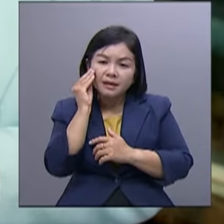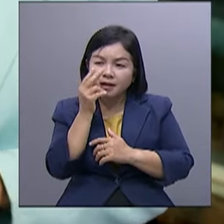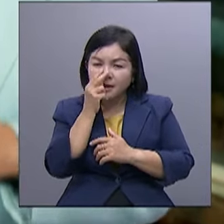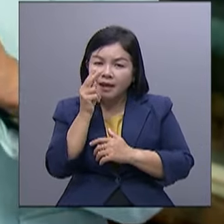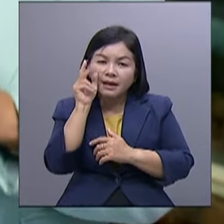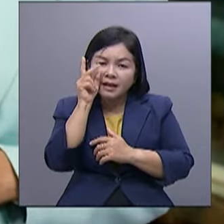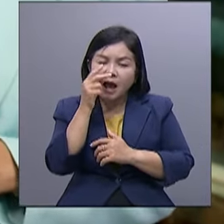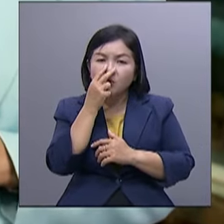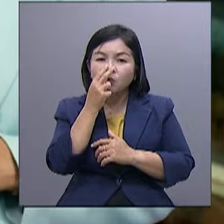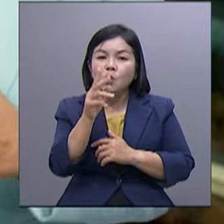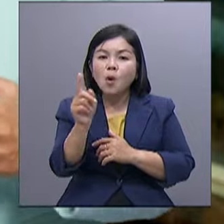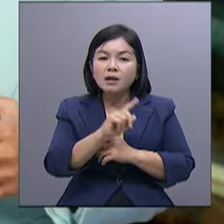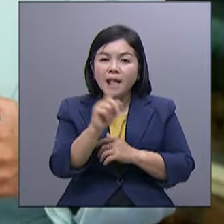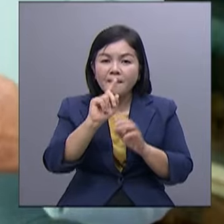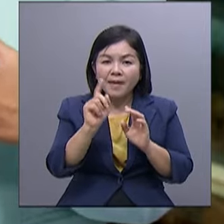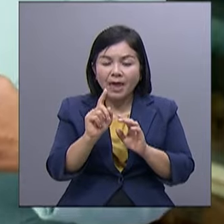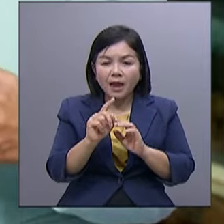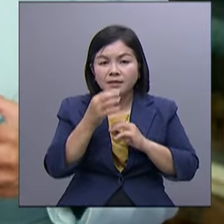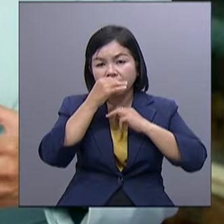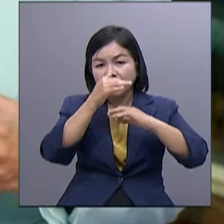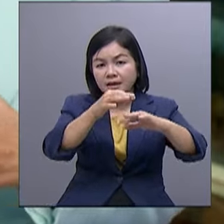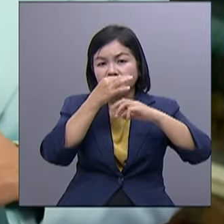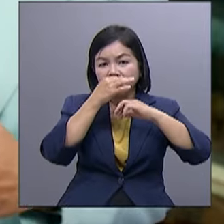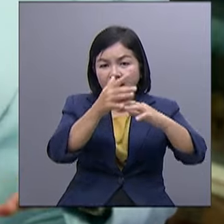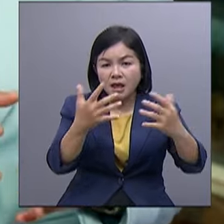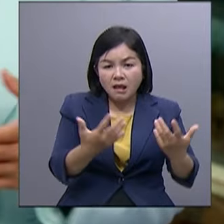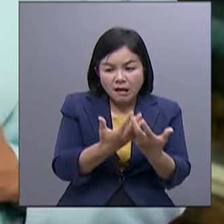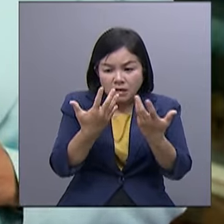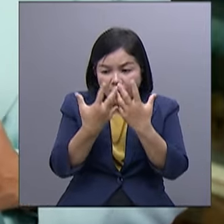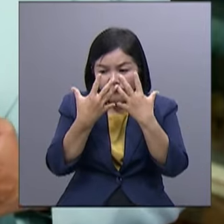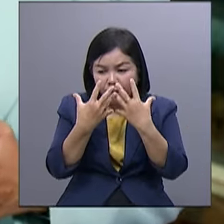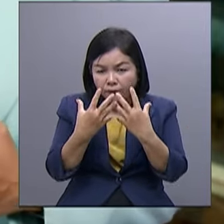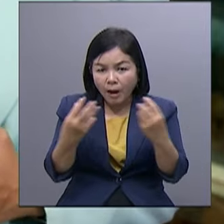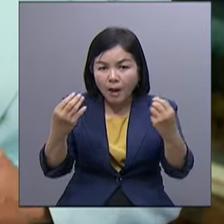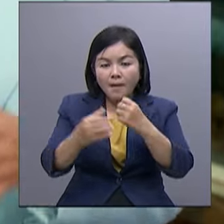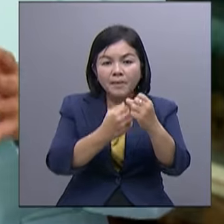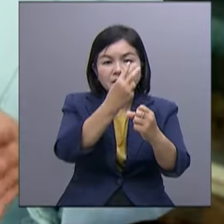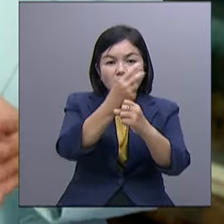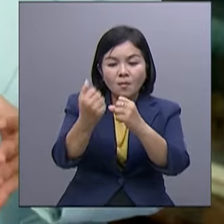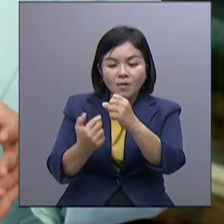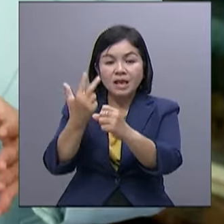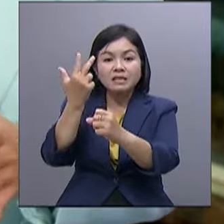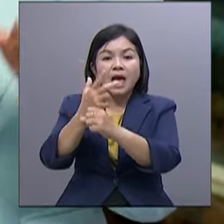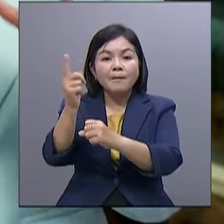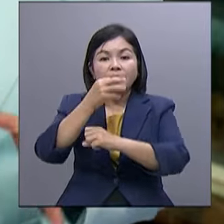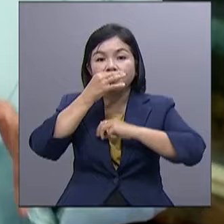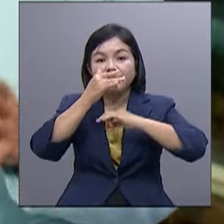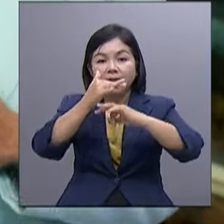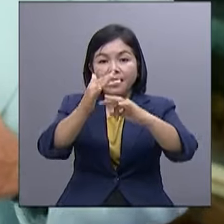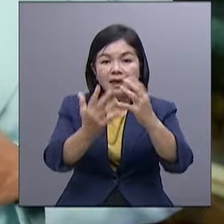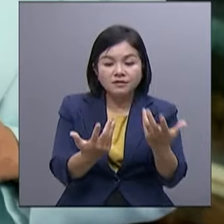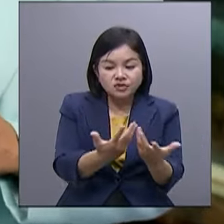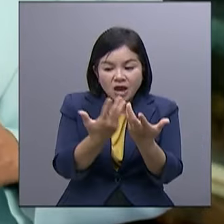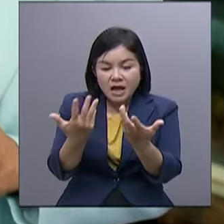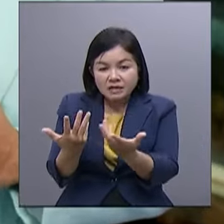คุ้นๆกับปรากฏการณ์ที่ต้องเรียกว่าวิกฤตหญ้าทะเลเนื่องจาก 2-3ปีที่ผ่านมาแหล่งหญ้าทะเลผืนใหญ่ที่